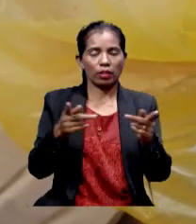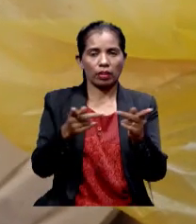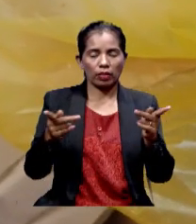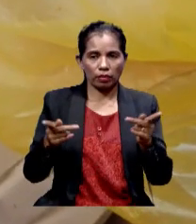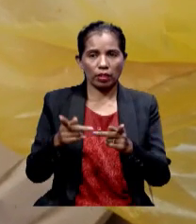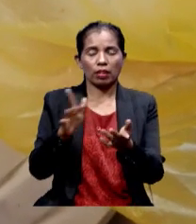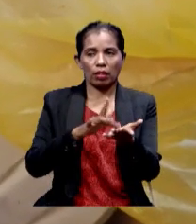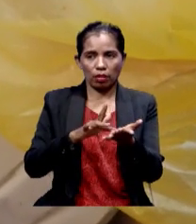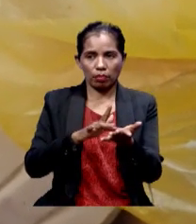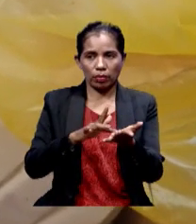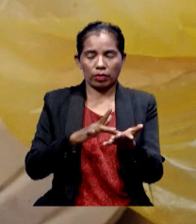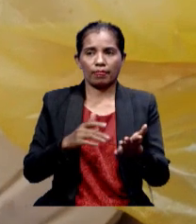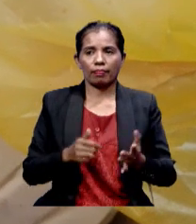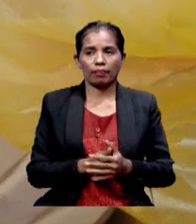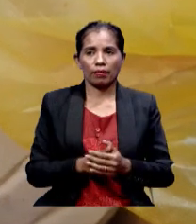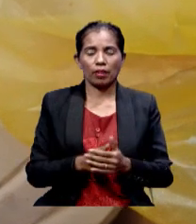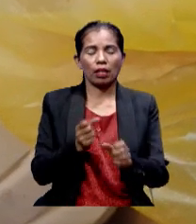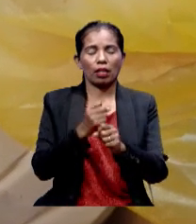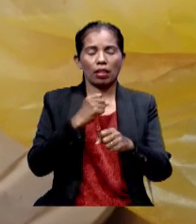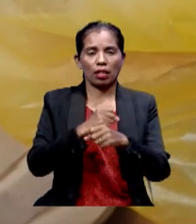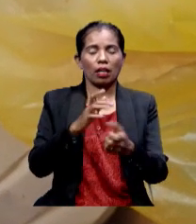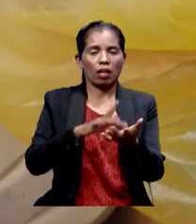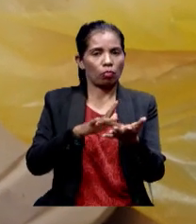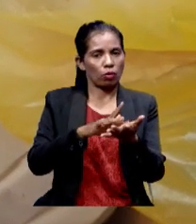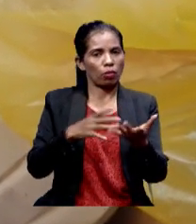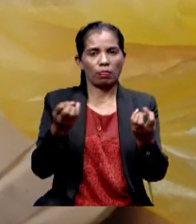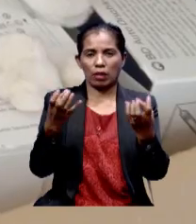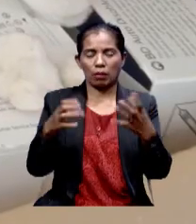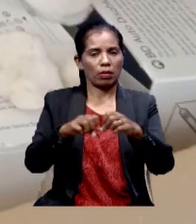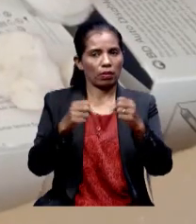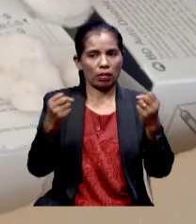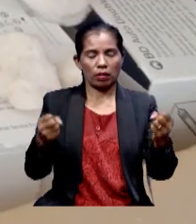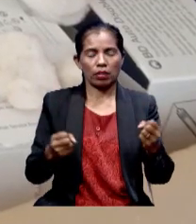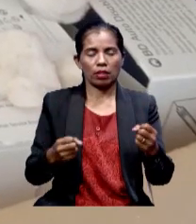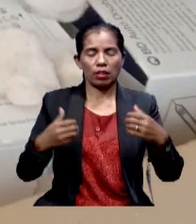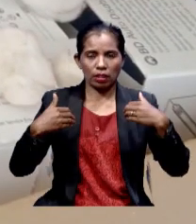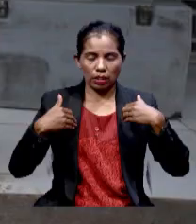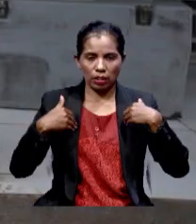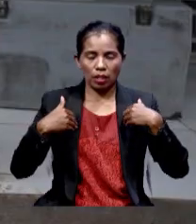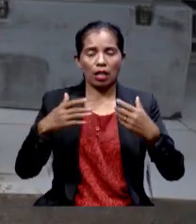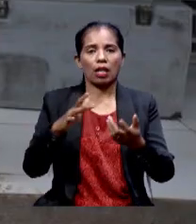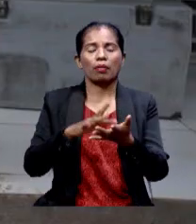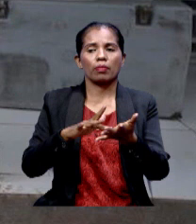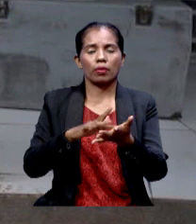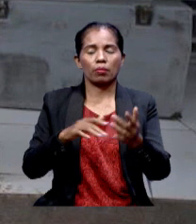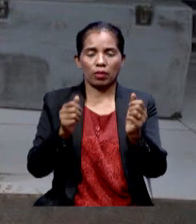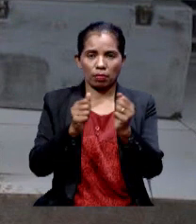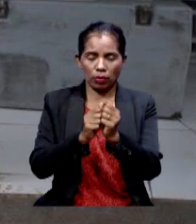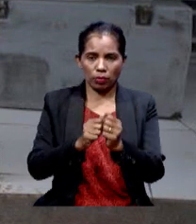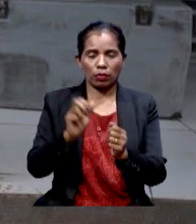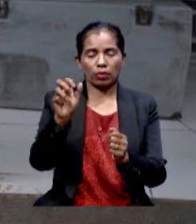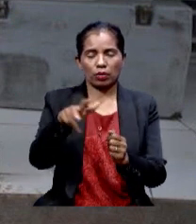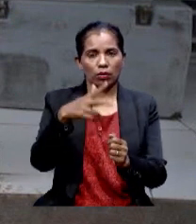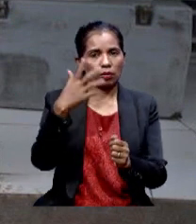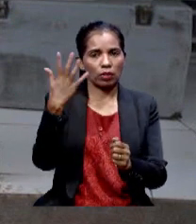farmasi nian ne ne resulta ai moruk lubuk ida in iha ai moruk sanulu resin hak